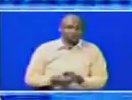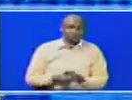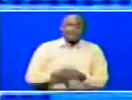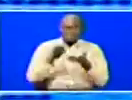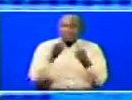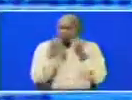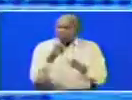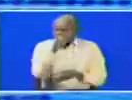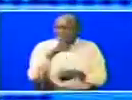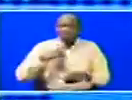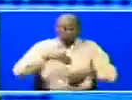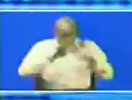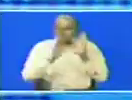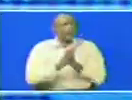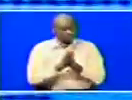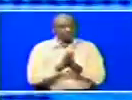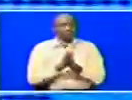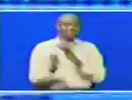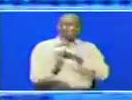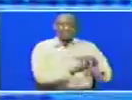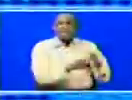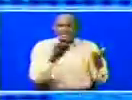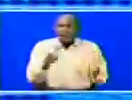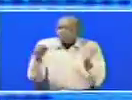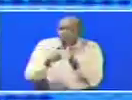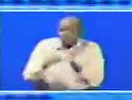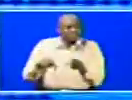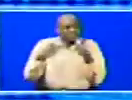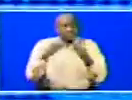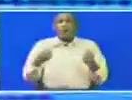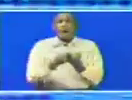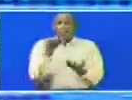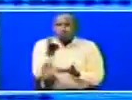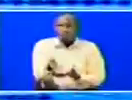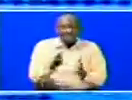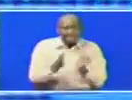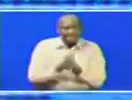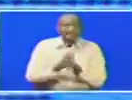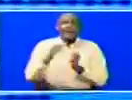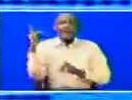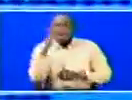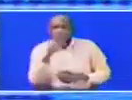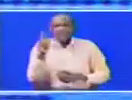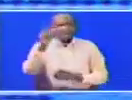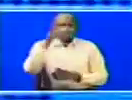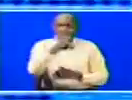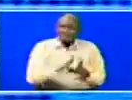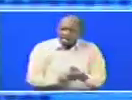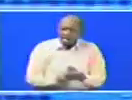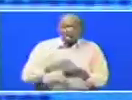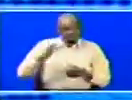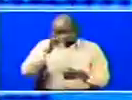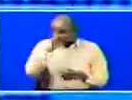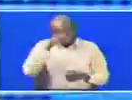na ni taarifa ambayo tutazidi kuifuatilia. Kwingine, kwa hali ya mshike mshike ilishuhudiwa mapema leo katika mtaa wa Kayole jijini Nairobi, maafisa